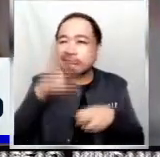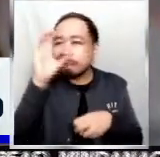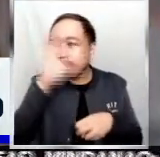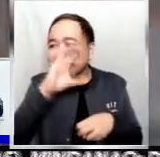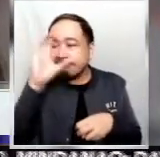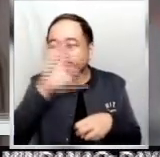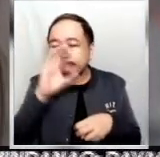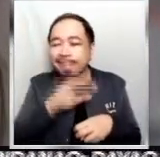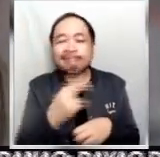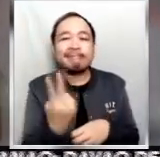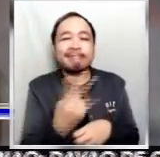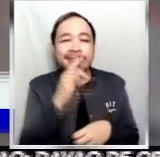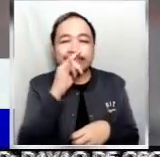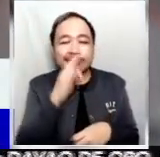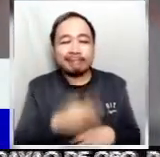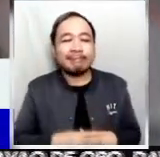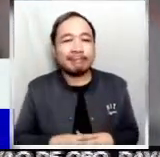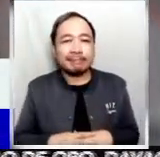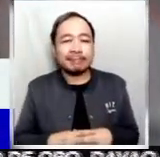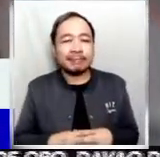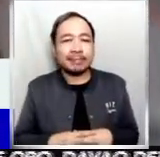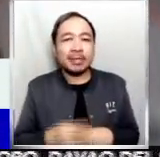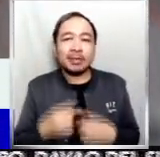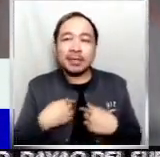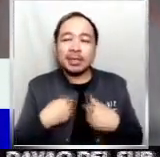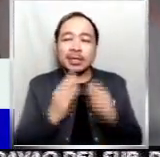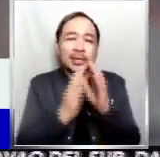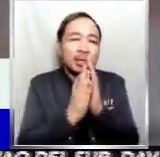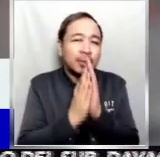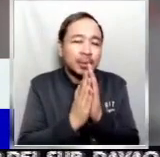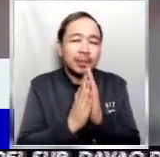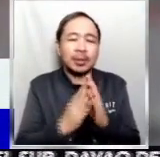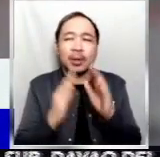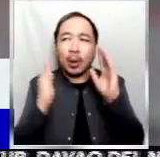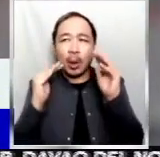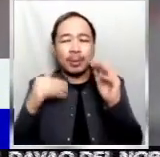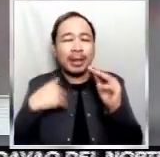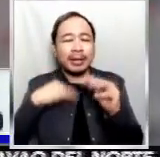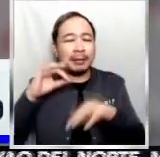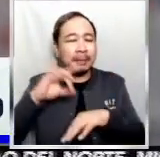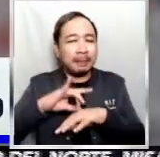Sama na po. Pinagdadasal ko na sana may himala. Nabubuhay siya ngayon dyan.